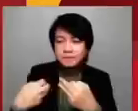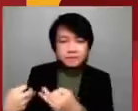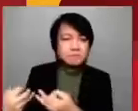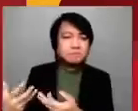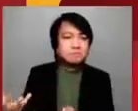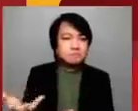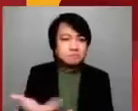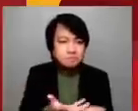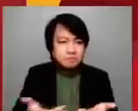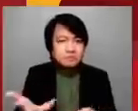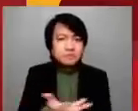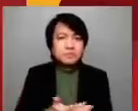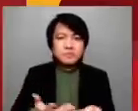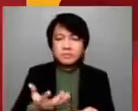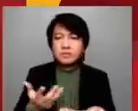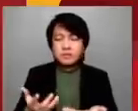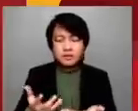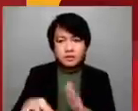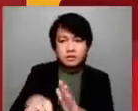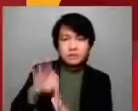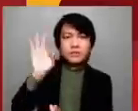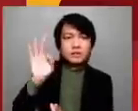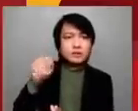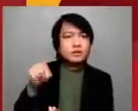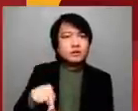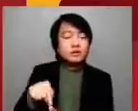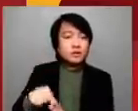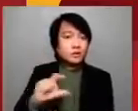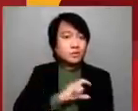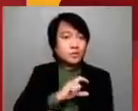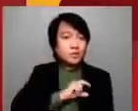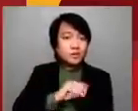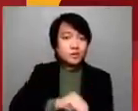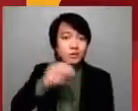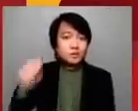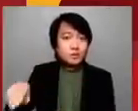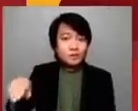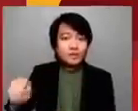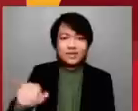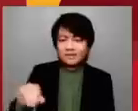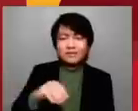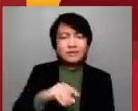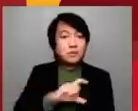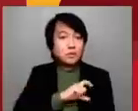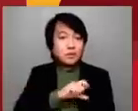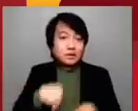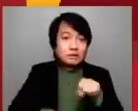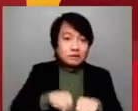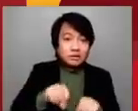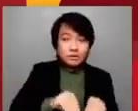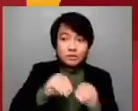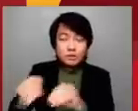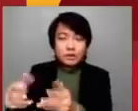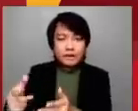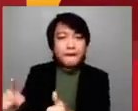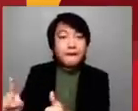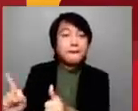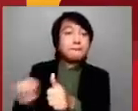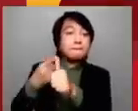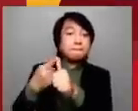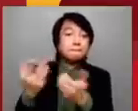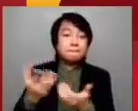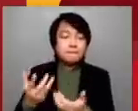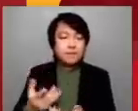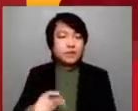na bago pala napunta sa galas police station si Gonzalez at ang siklista una silang napunta sa Quezon City police District traffic sector